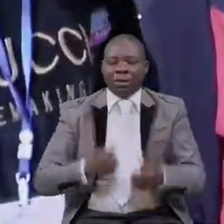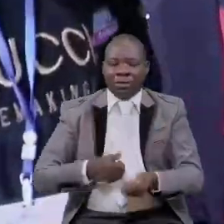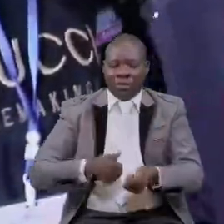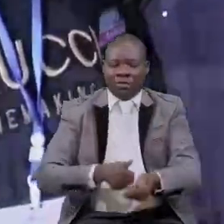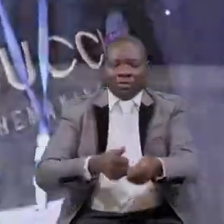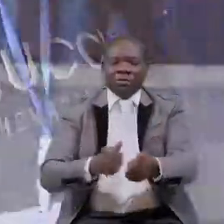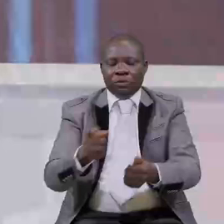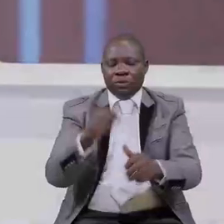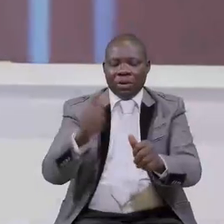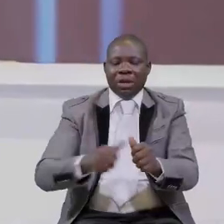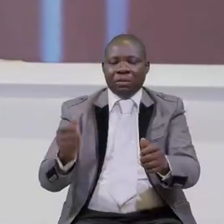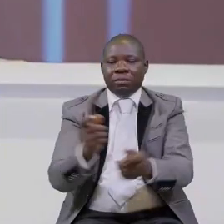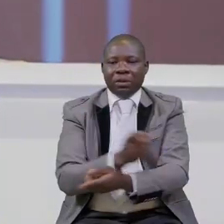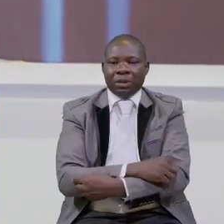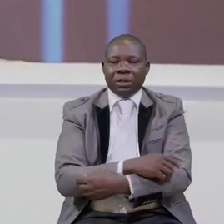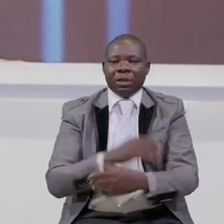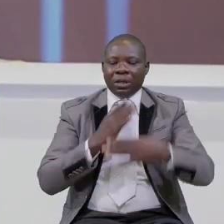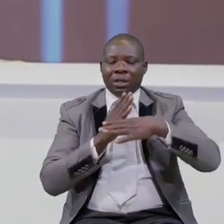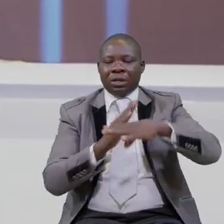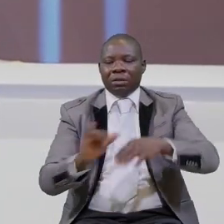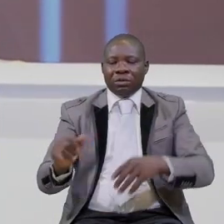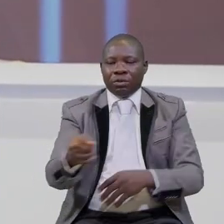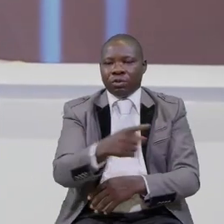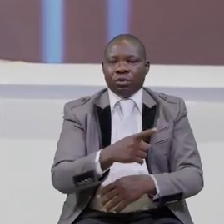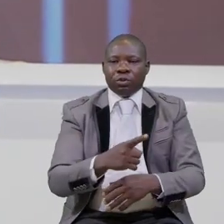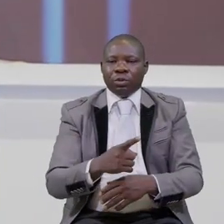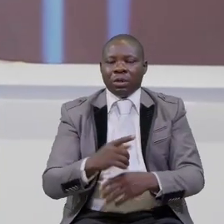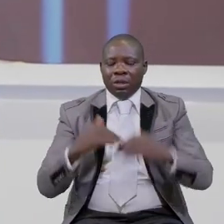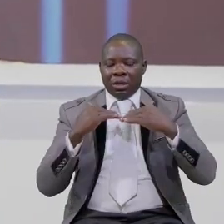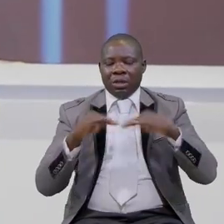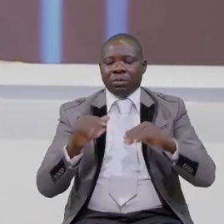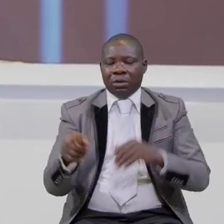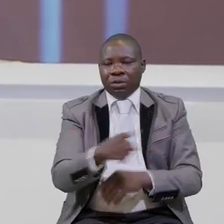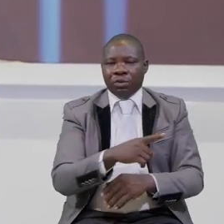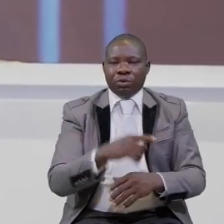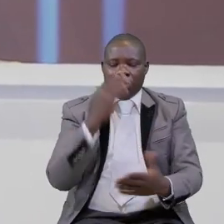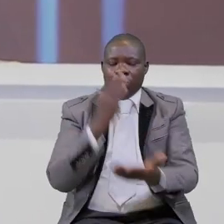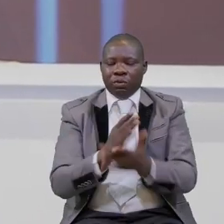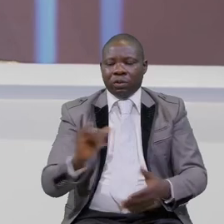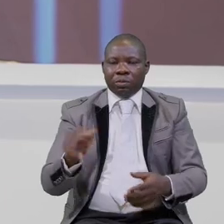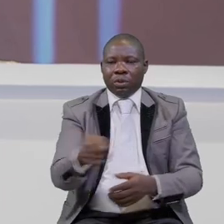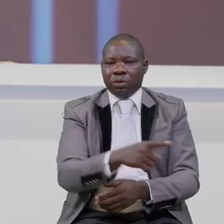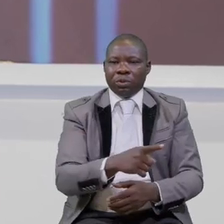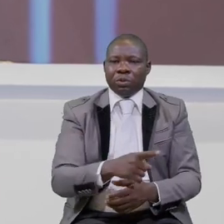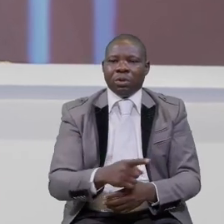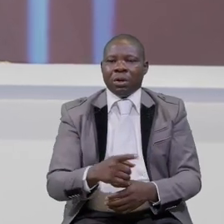Toute puissance qui te suivait tous les jours, qui t'empêche, qui te limite, qui t'arrête.